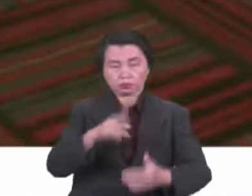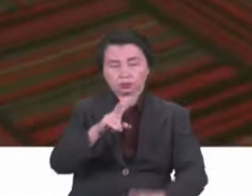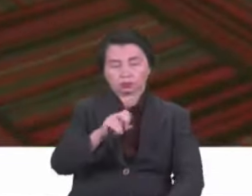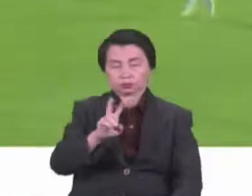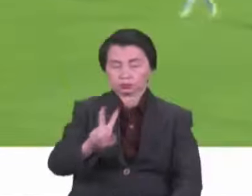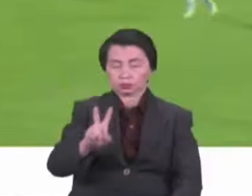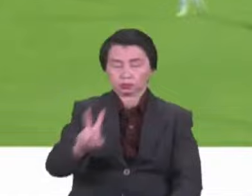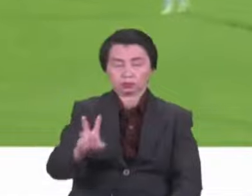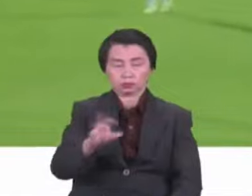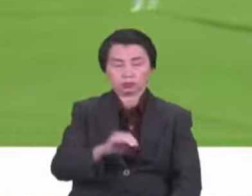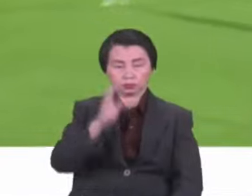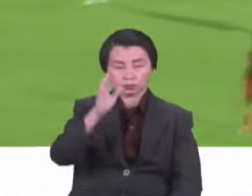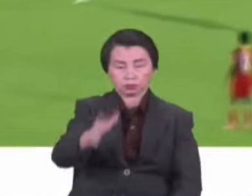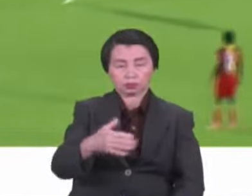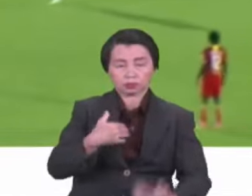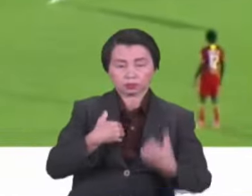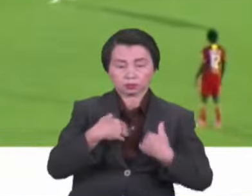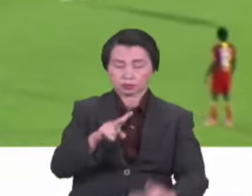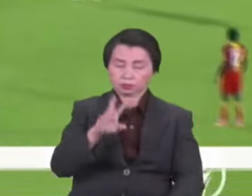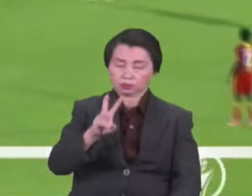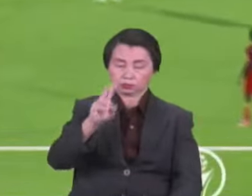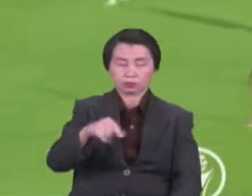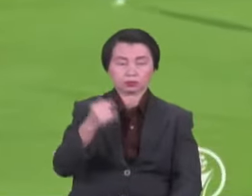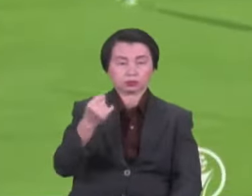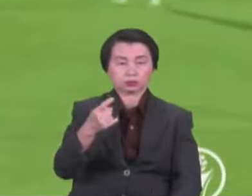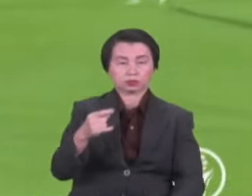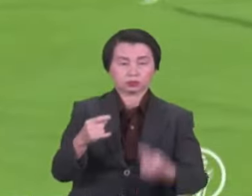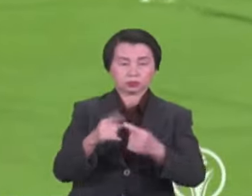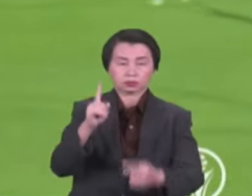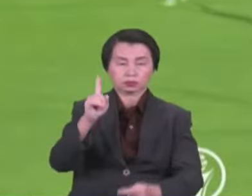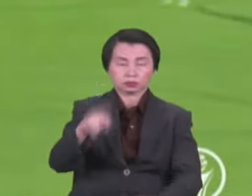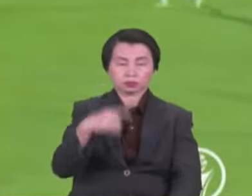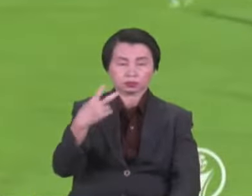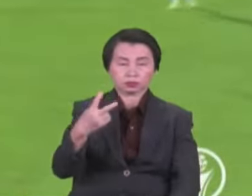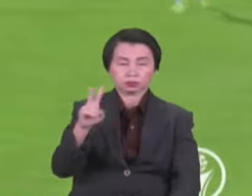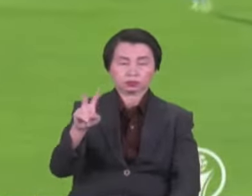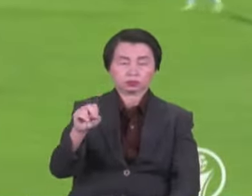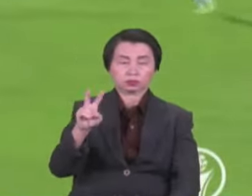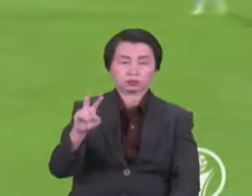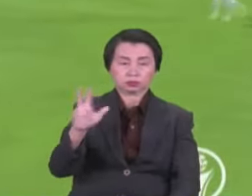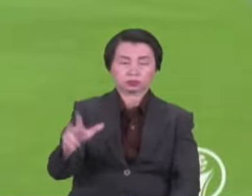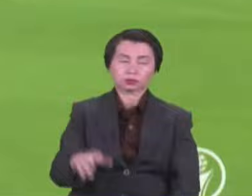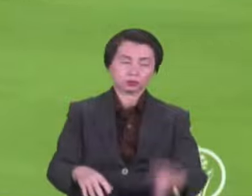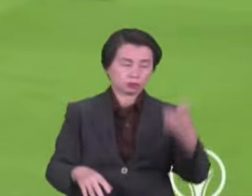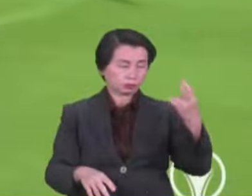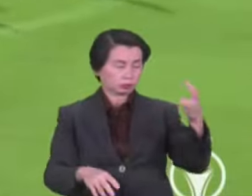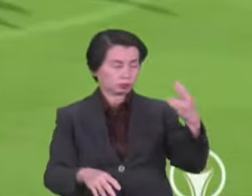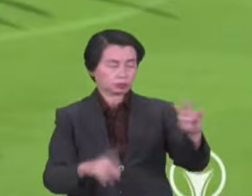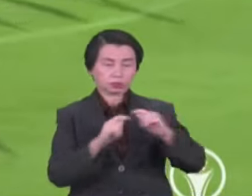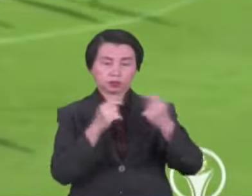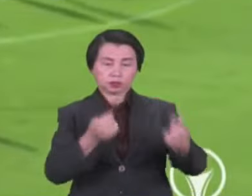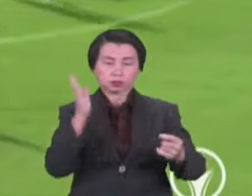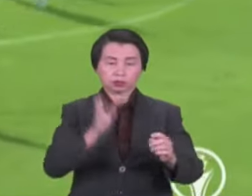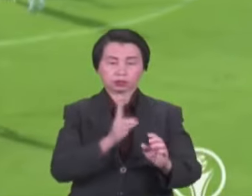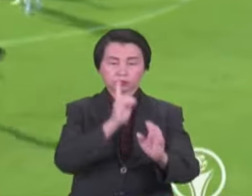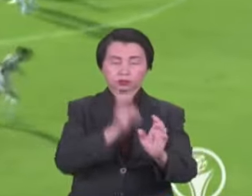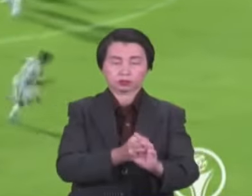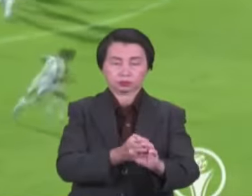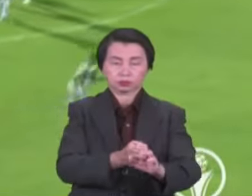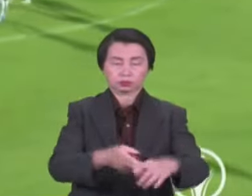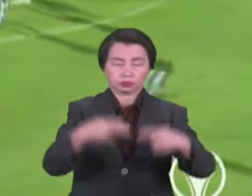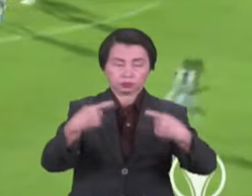2022 yang bakal berlangsung pada 26 November hingga 1 Januari 2023. Sebanyak 17 pasukan akan menyertai